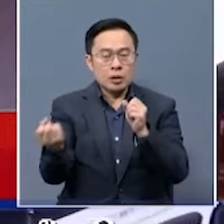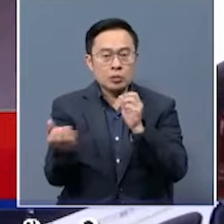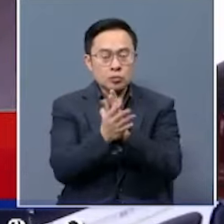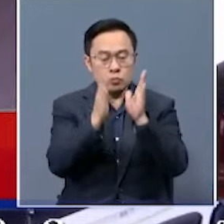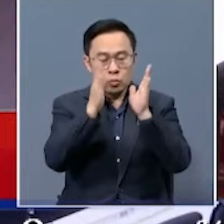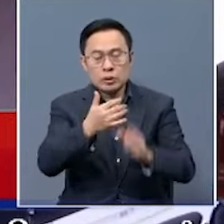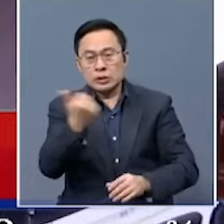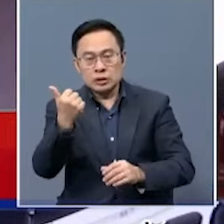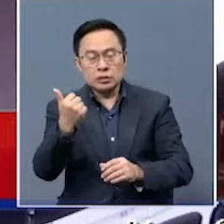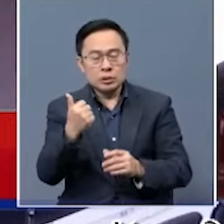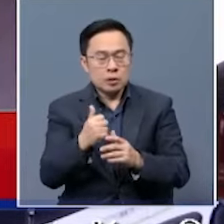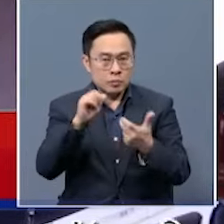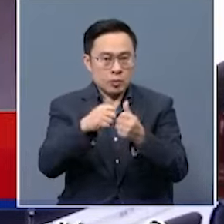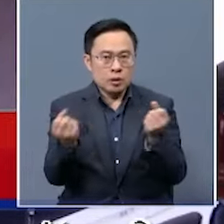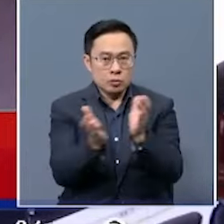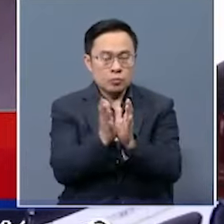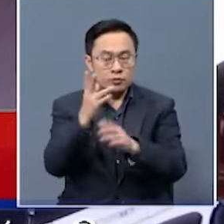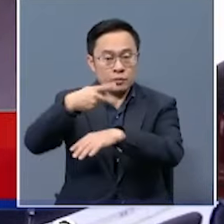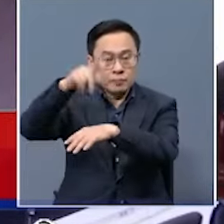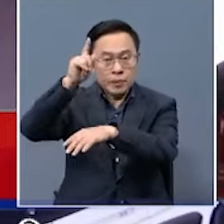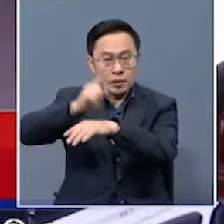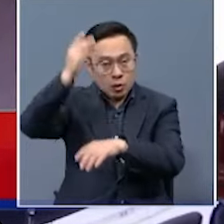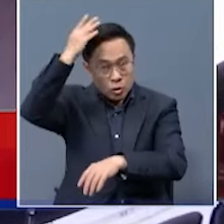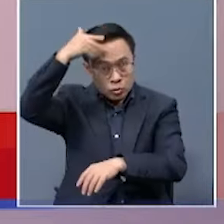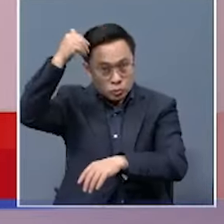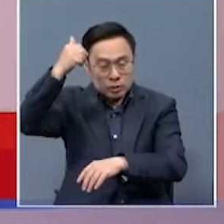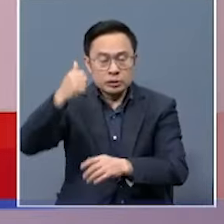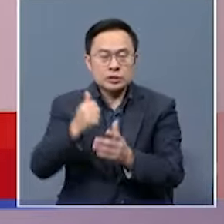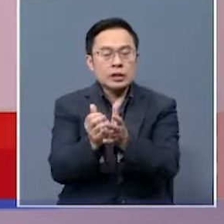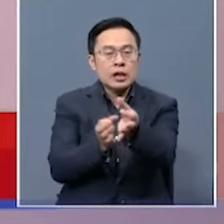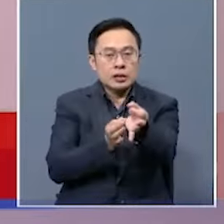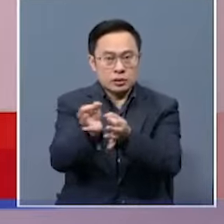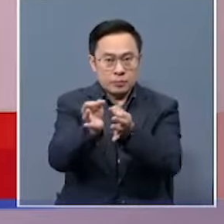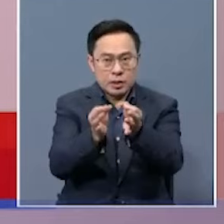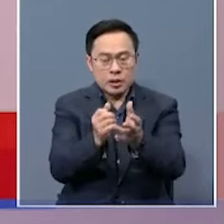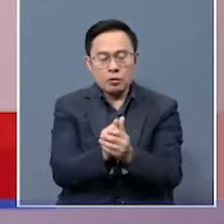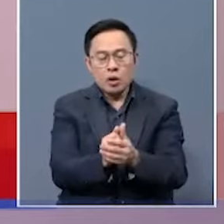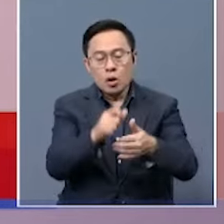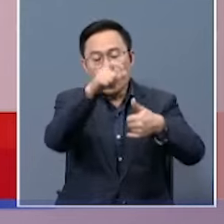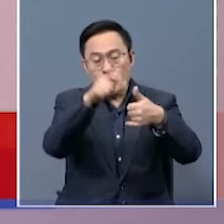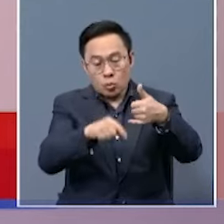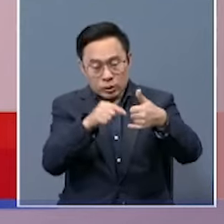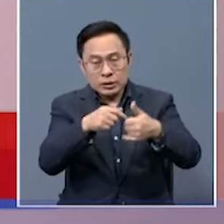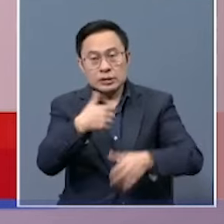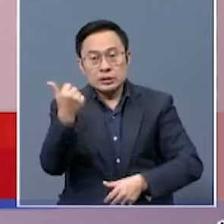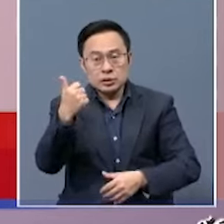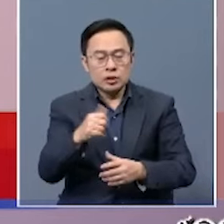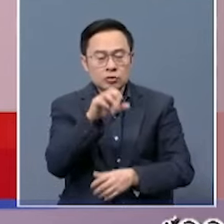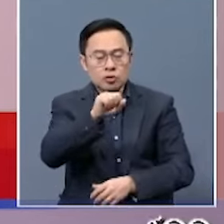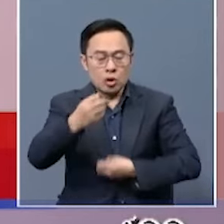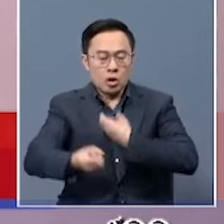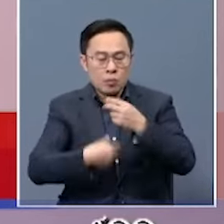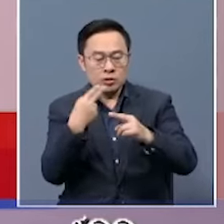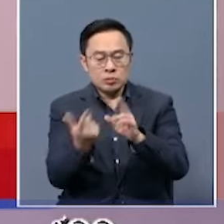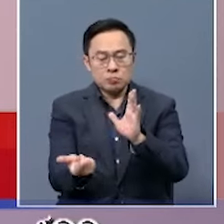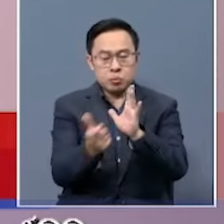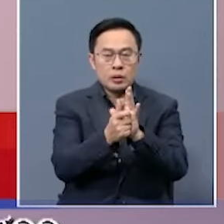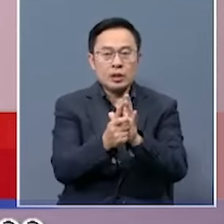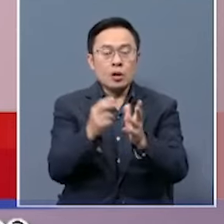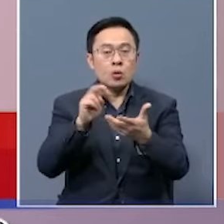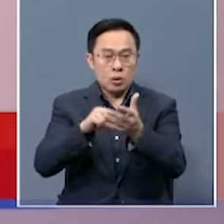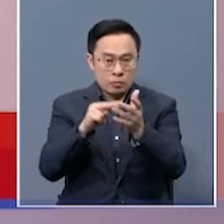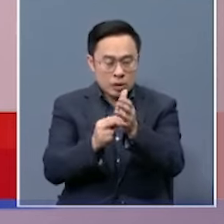ายประธานสภาตอนนั้นเนี่ยนะครับจึงได้ทำชี้แจงเรื่องของผู้ที่ถูกพาดพิงนะครับเพื่อให้มีโอกาสชี้แจง